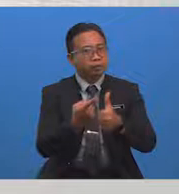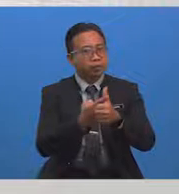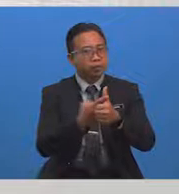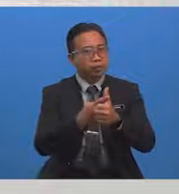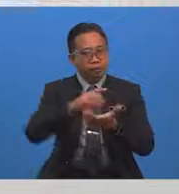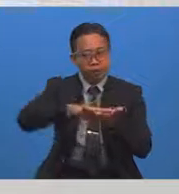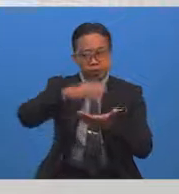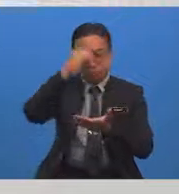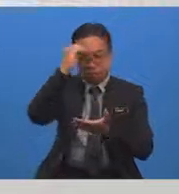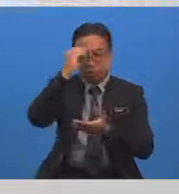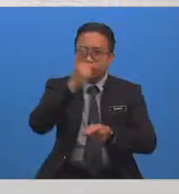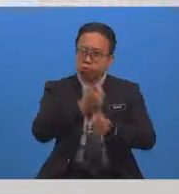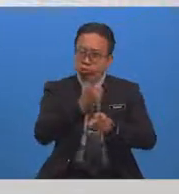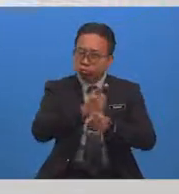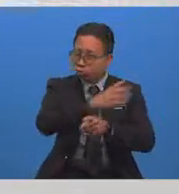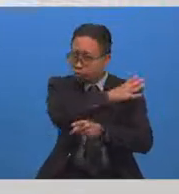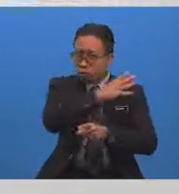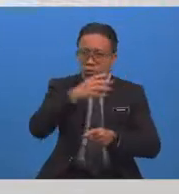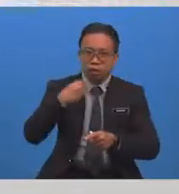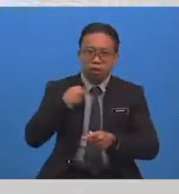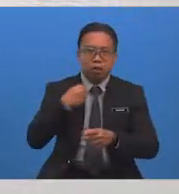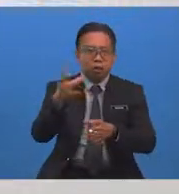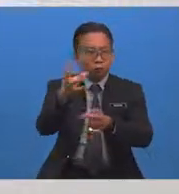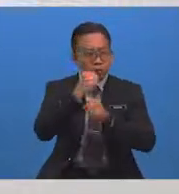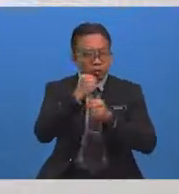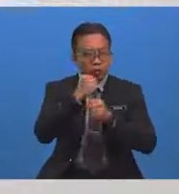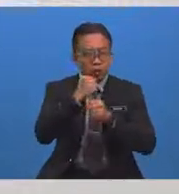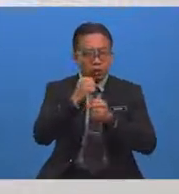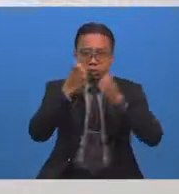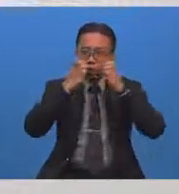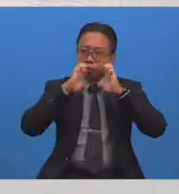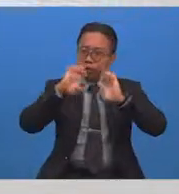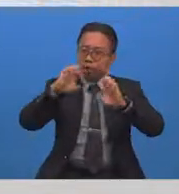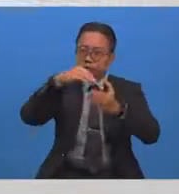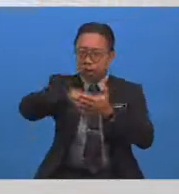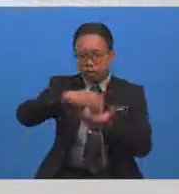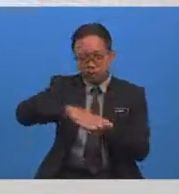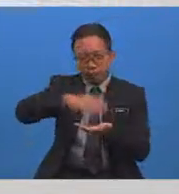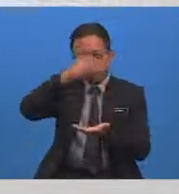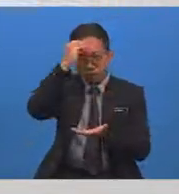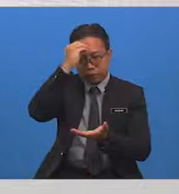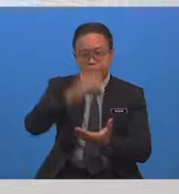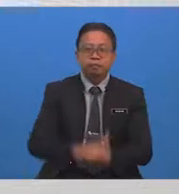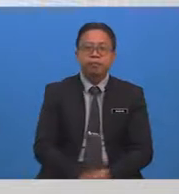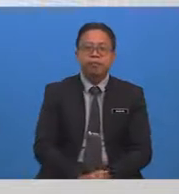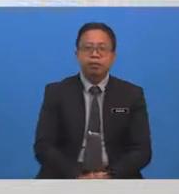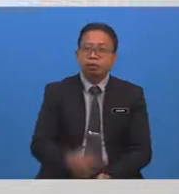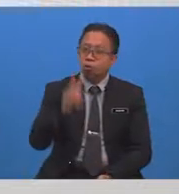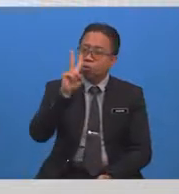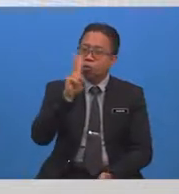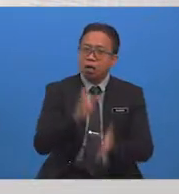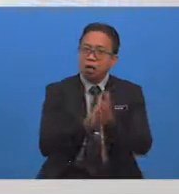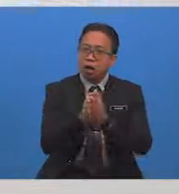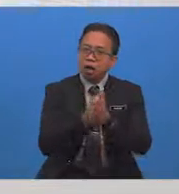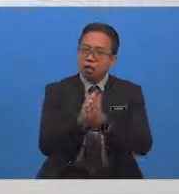belajar bersungguh-sungguh dan mencapai kecemerlangan dalam pelajaran kedua rajin